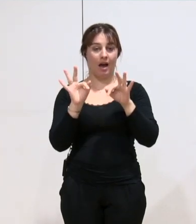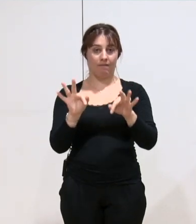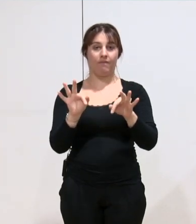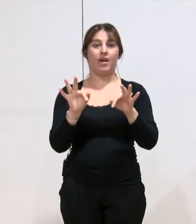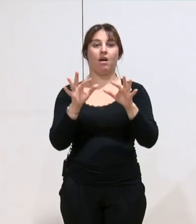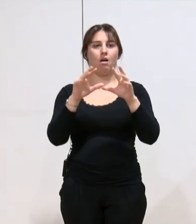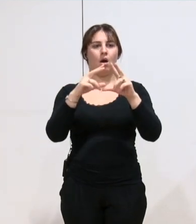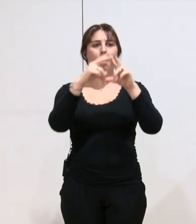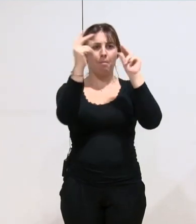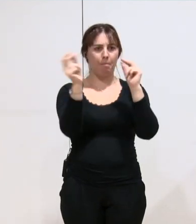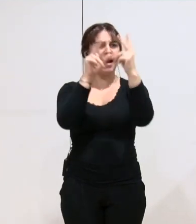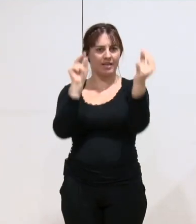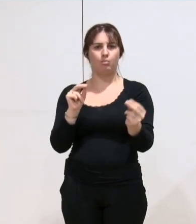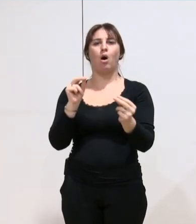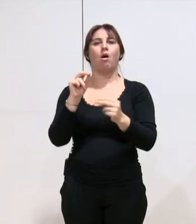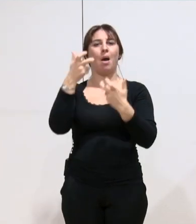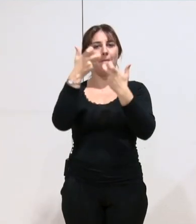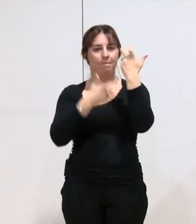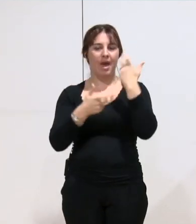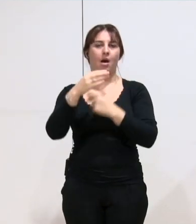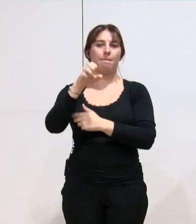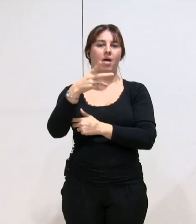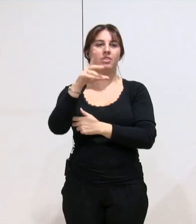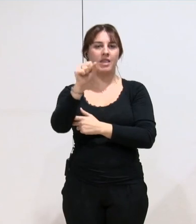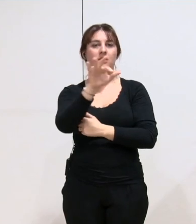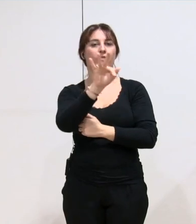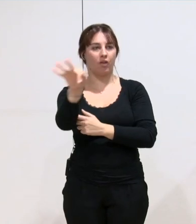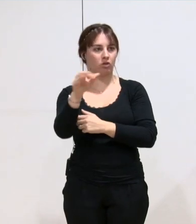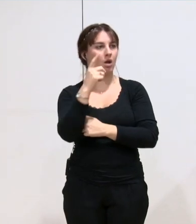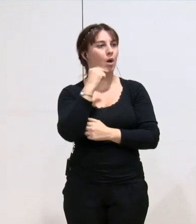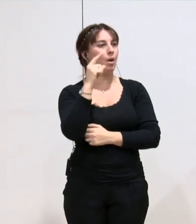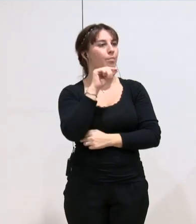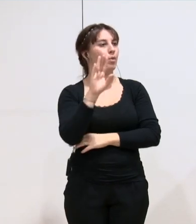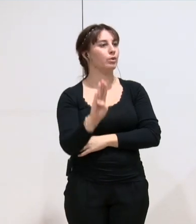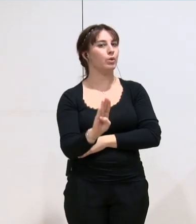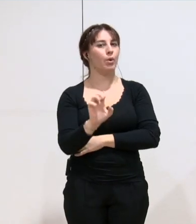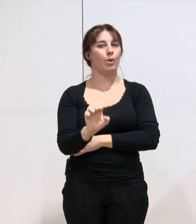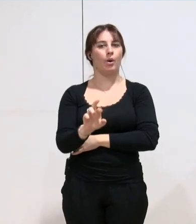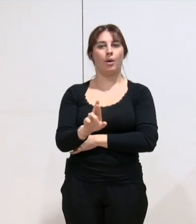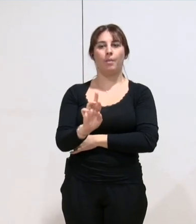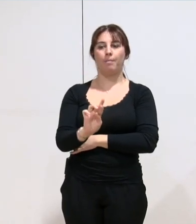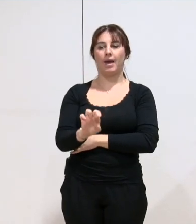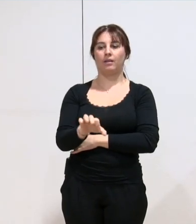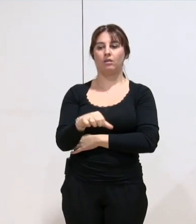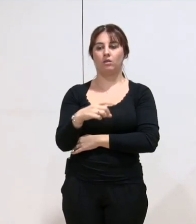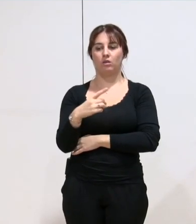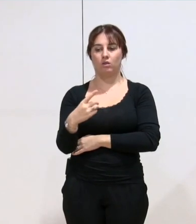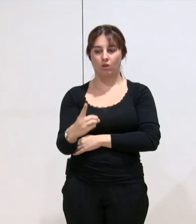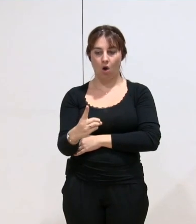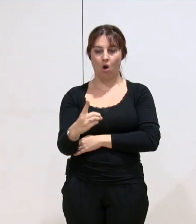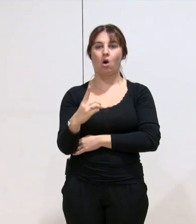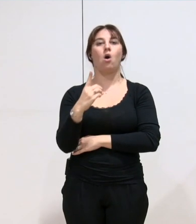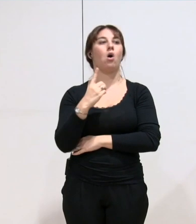France. Et Monsieur Bertrand, vous avez la parole.